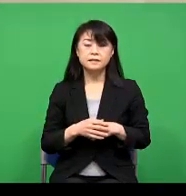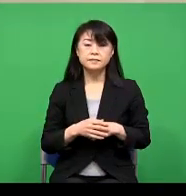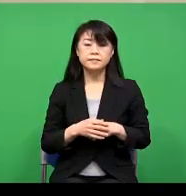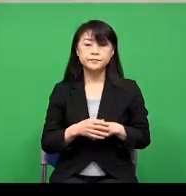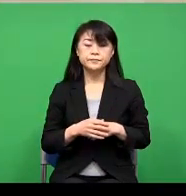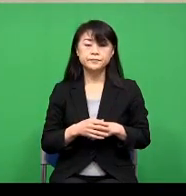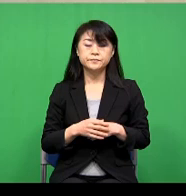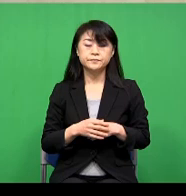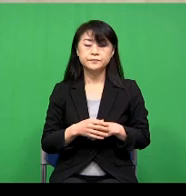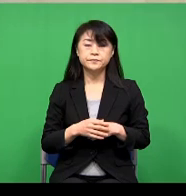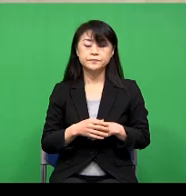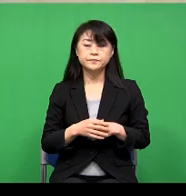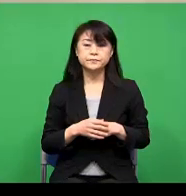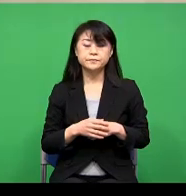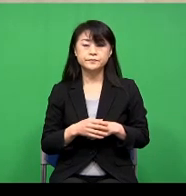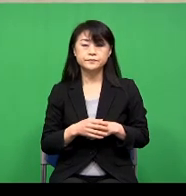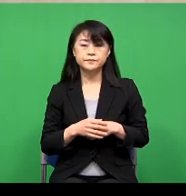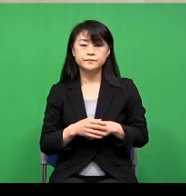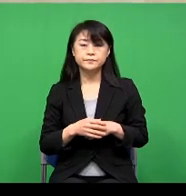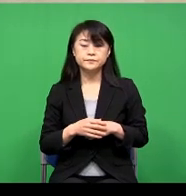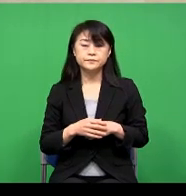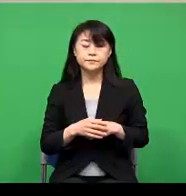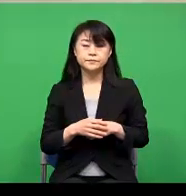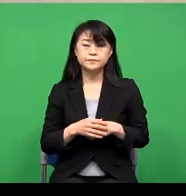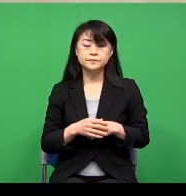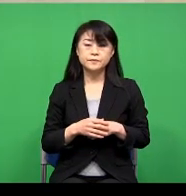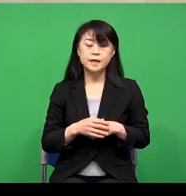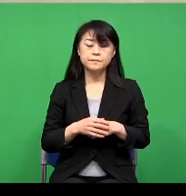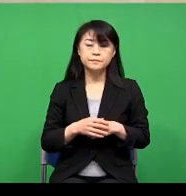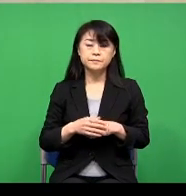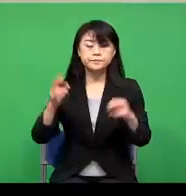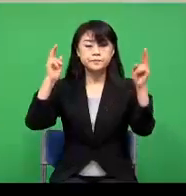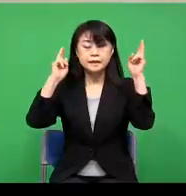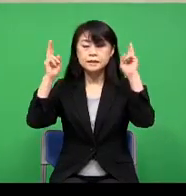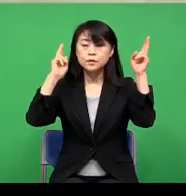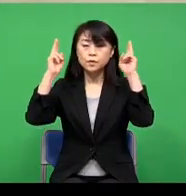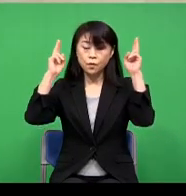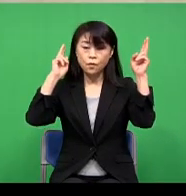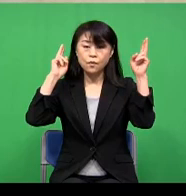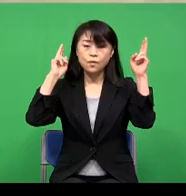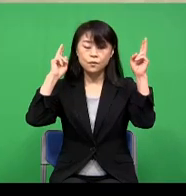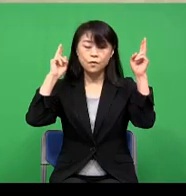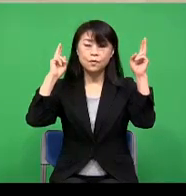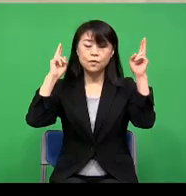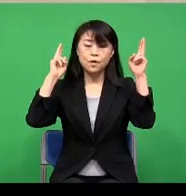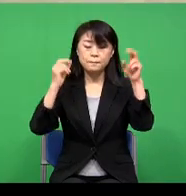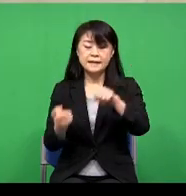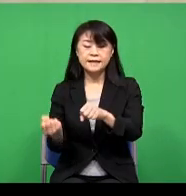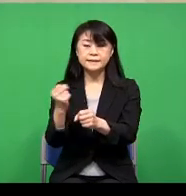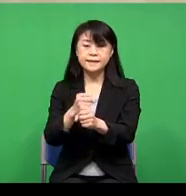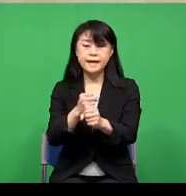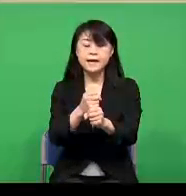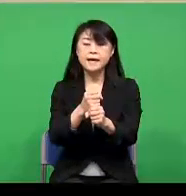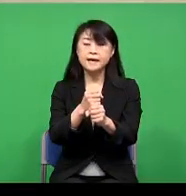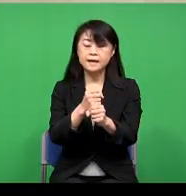ということで新しい制度もいくつか作って、できるだけですね、こういうコロナ禍にあっても新規の